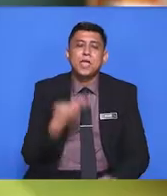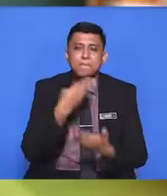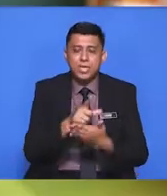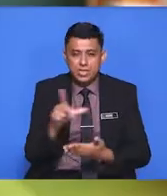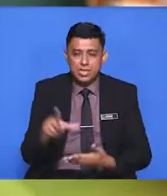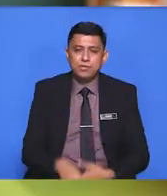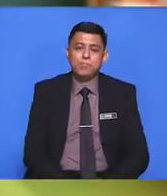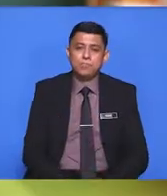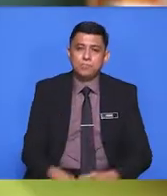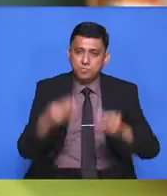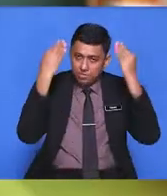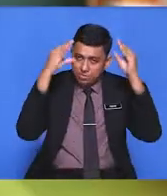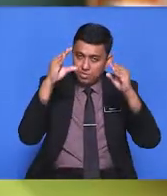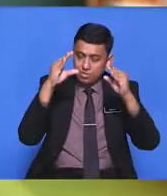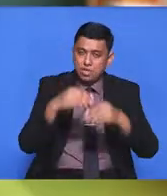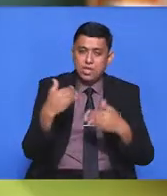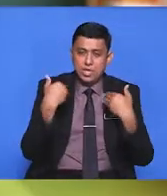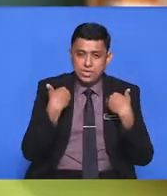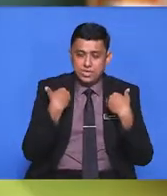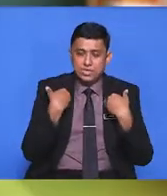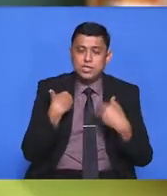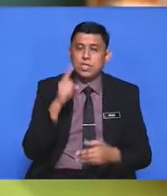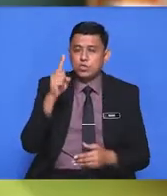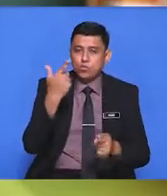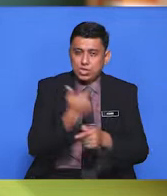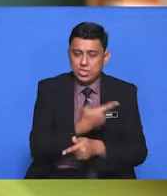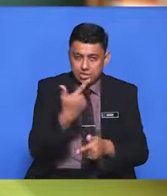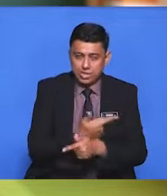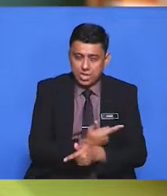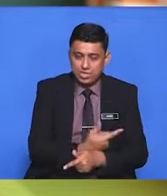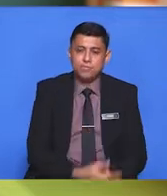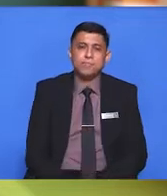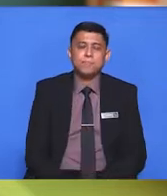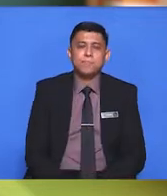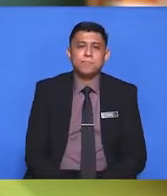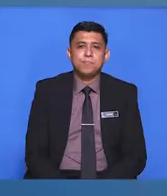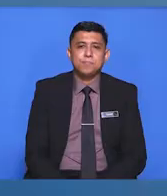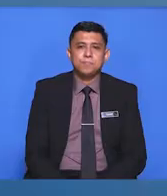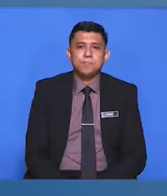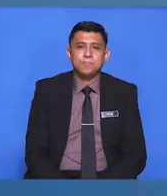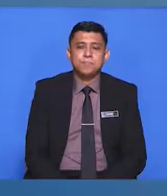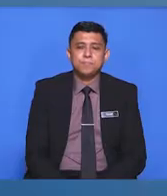Baiklah, cikgu ada sediakan latihan pengukuhan untuk murid-murid.